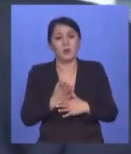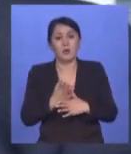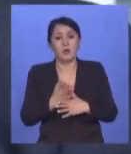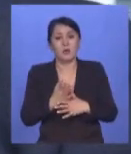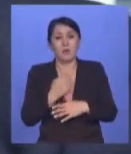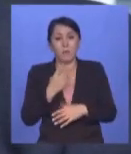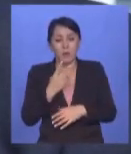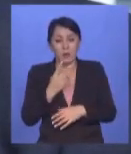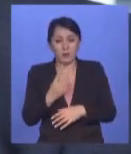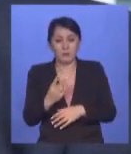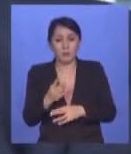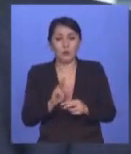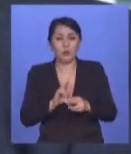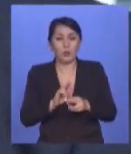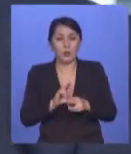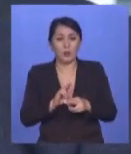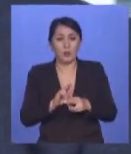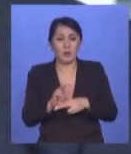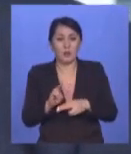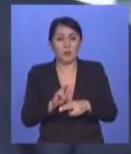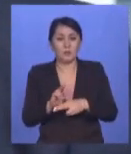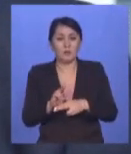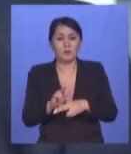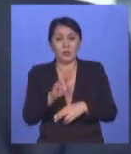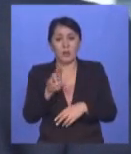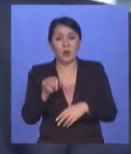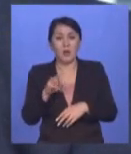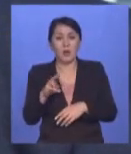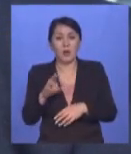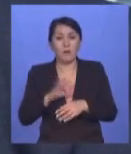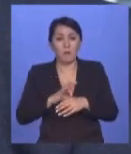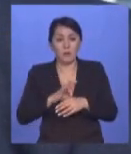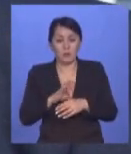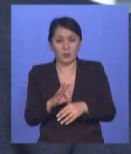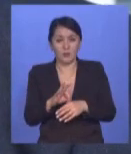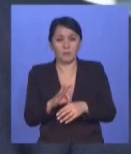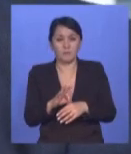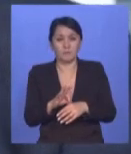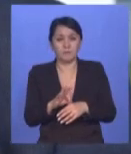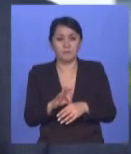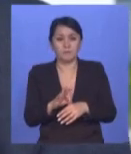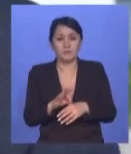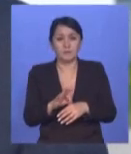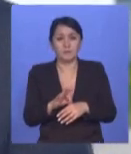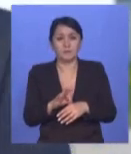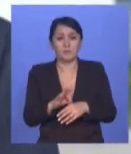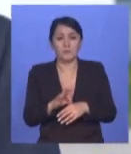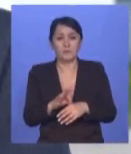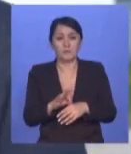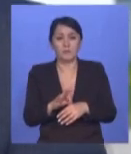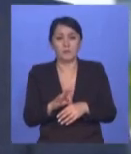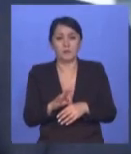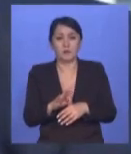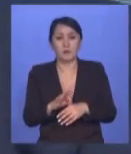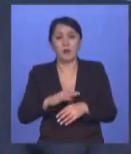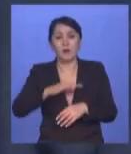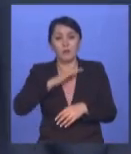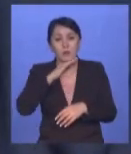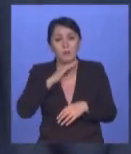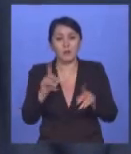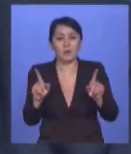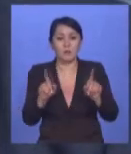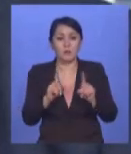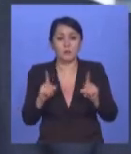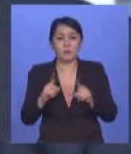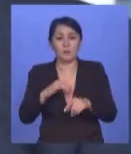соны көрсетіп, үйретіп, осында қалай емдеу керек екен, қалай ұрықтандыру керек екен, неге қатты көңіл аудару керек екен,